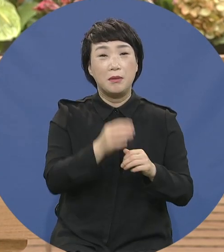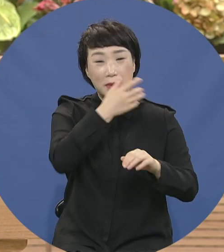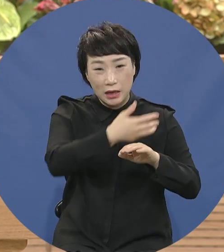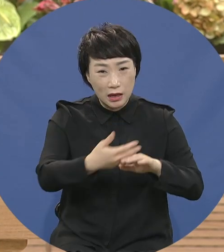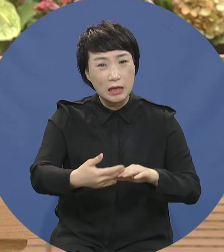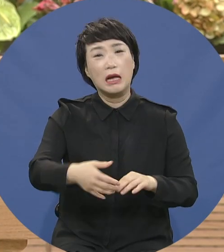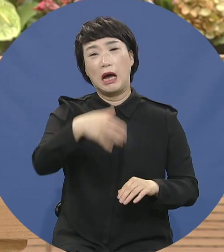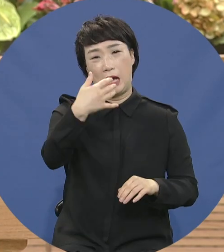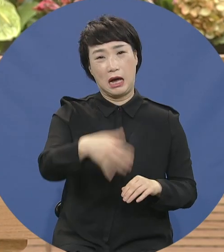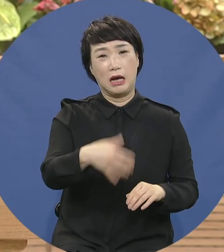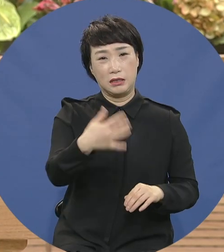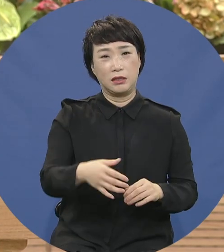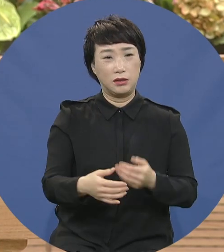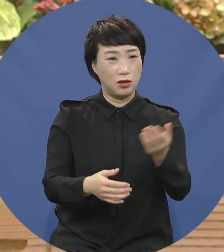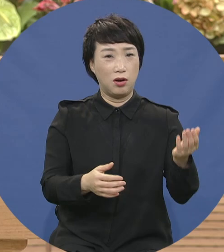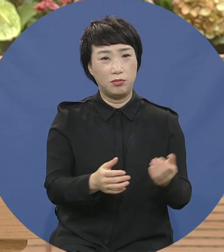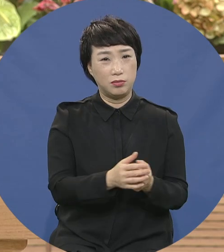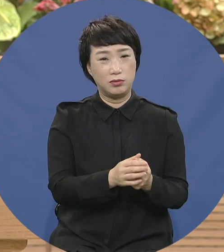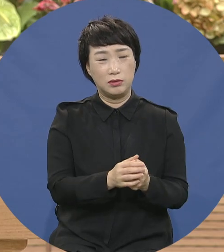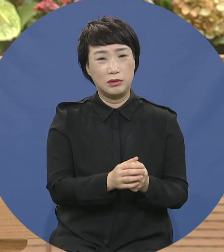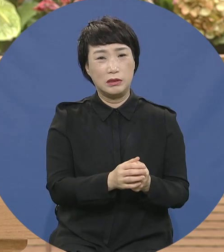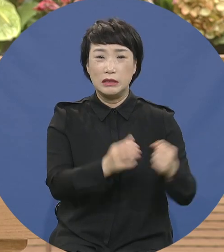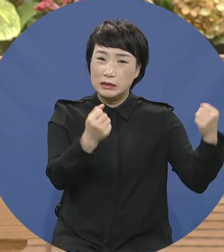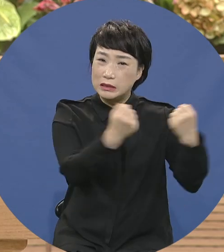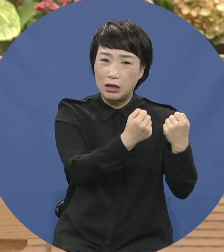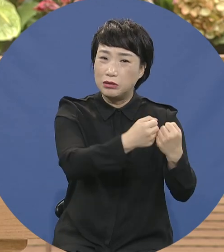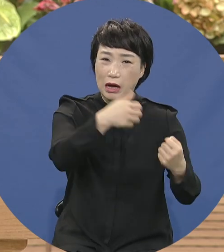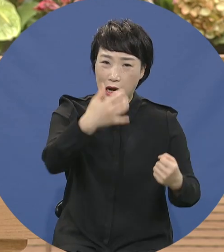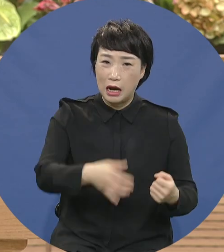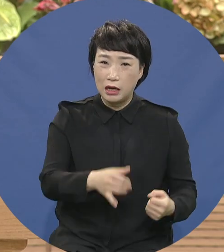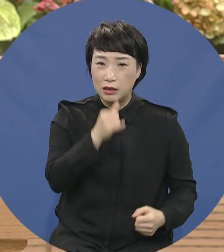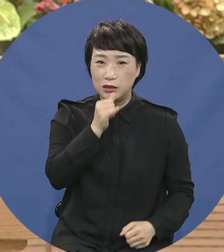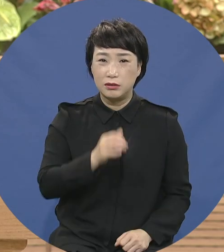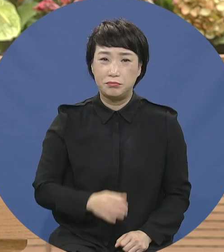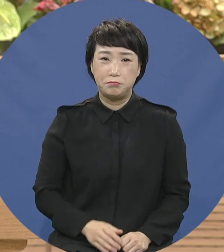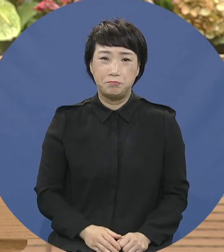피 흘리기까지는 대항하지 않았다.